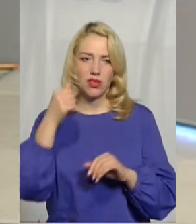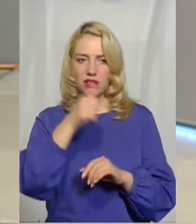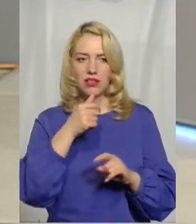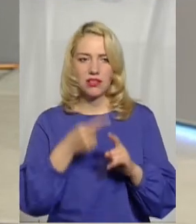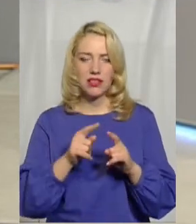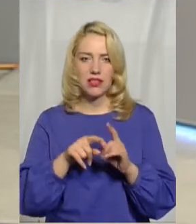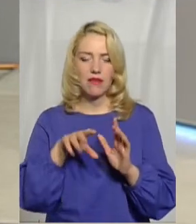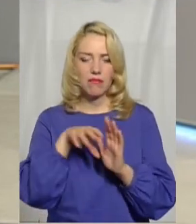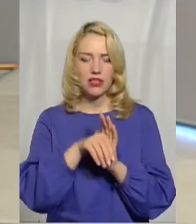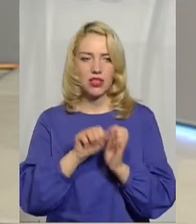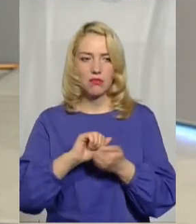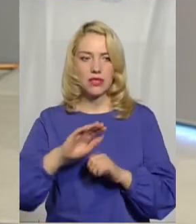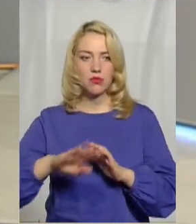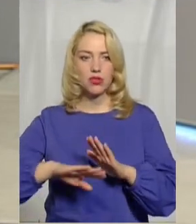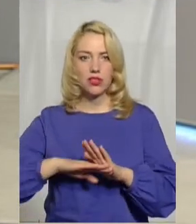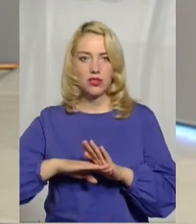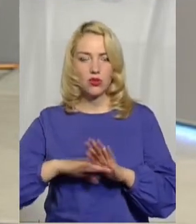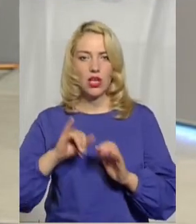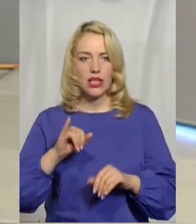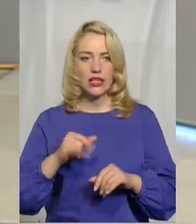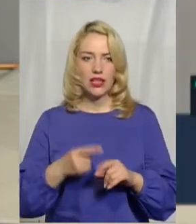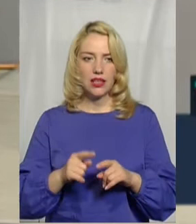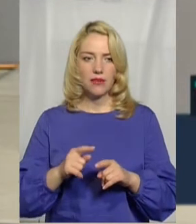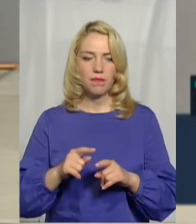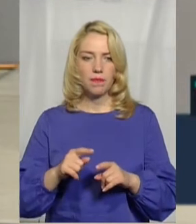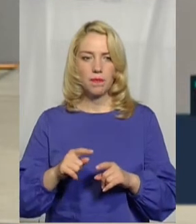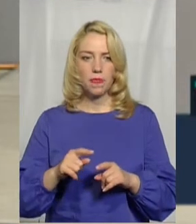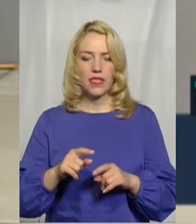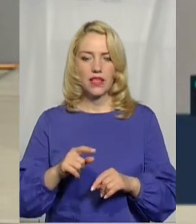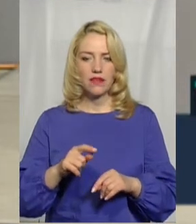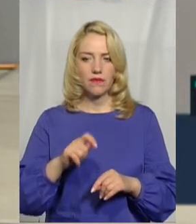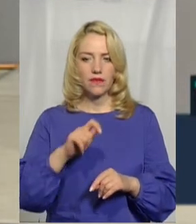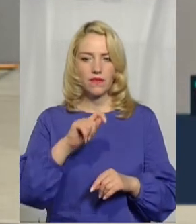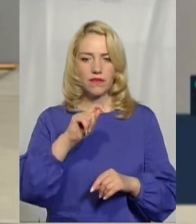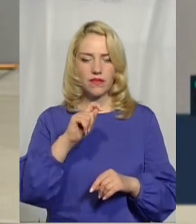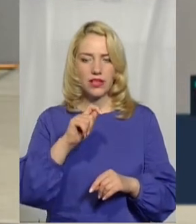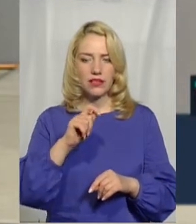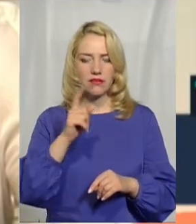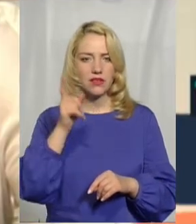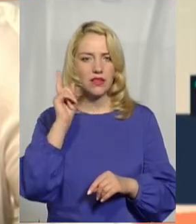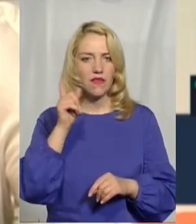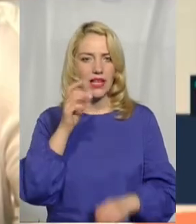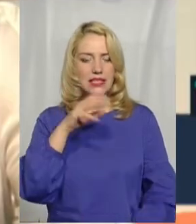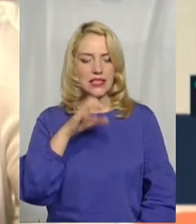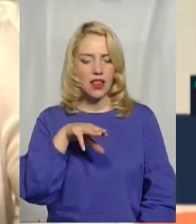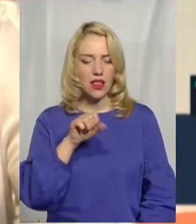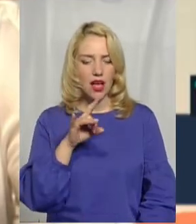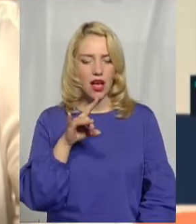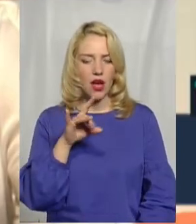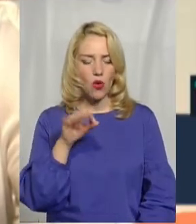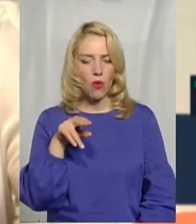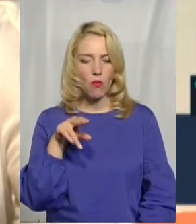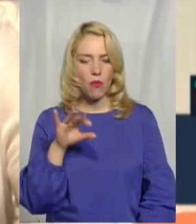межі Кам'янця-Подільського, і він на старопольська або латинська мова. Основна